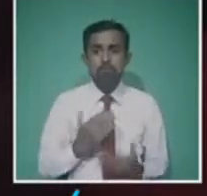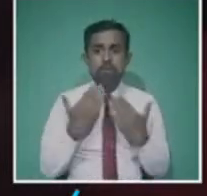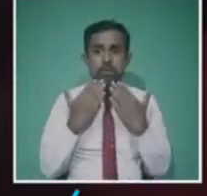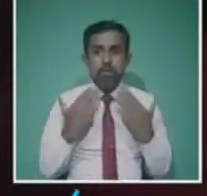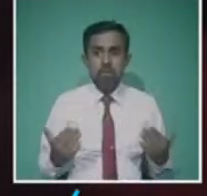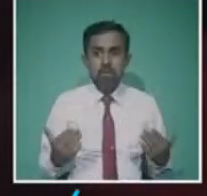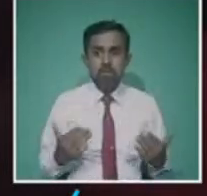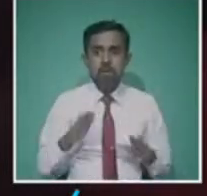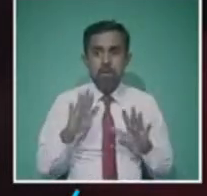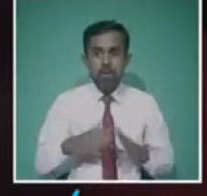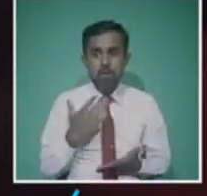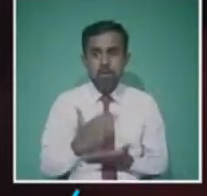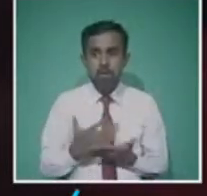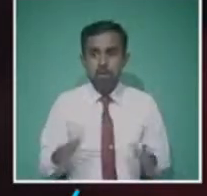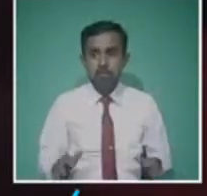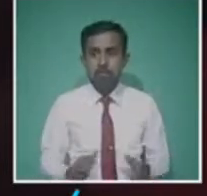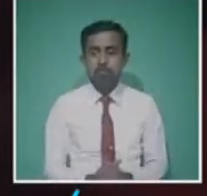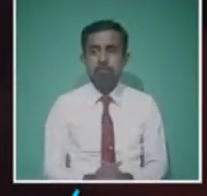පළ කරමින් අවසර.